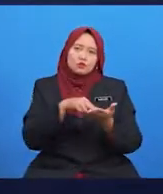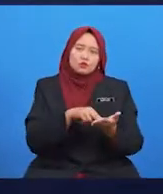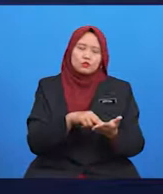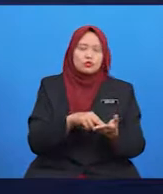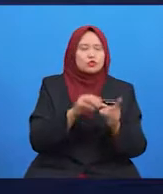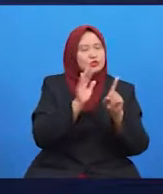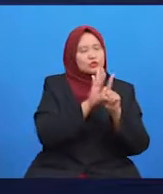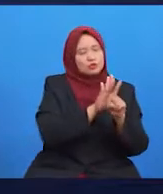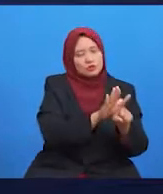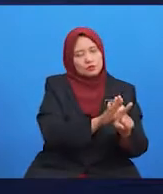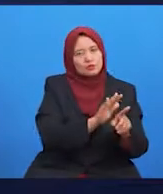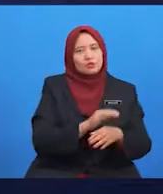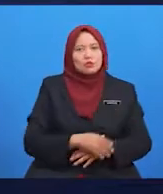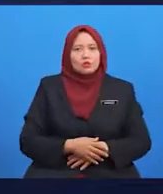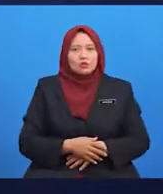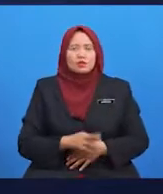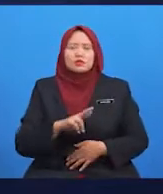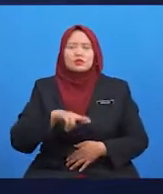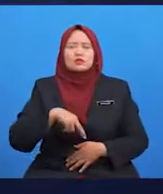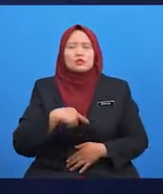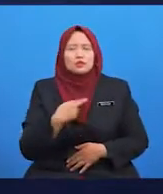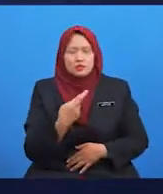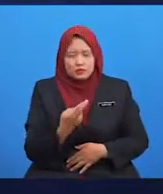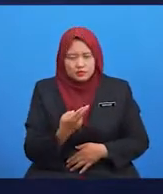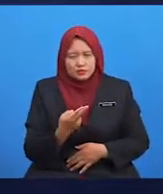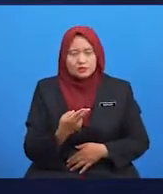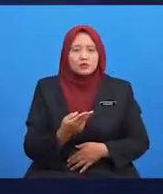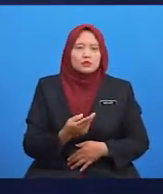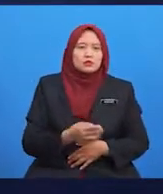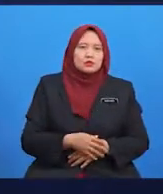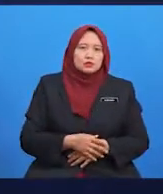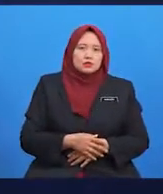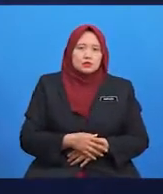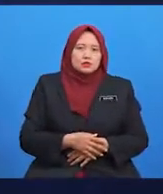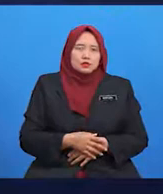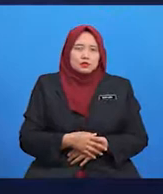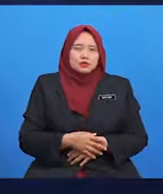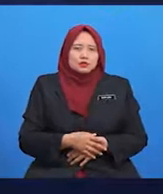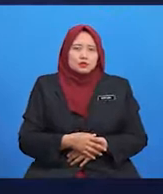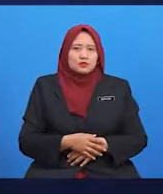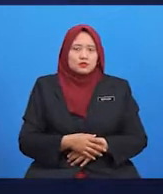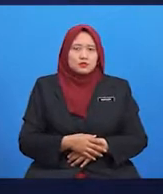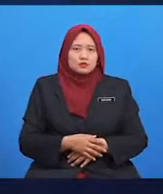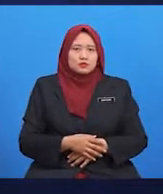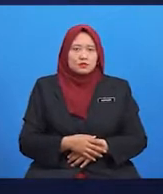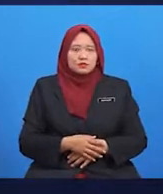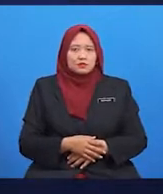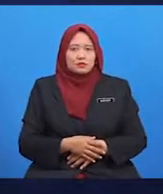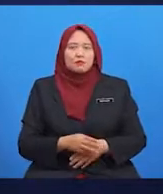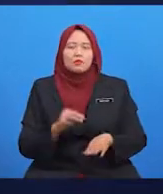Pemergian beliau amat dirasai oleh penyajak, terutama ketika penyajak berada di